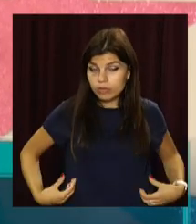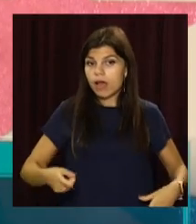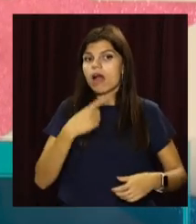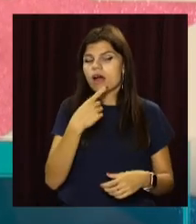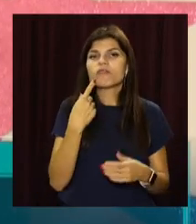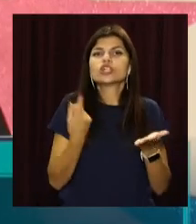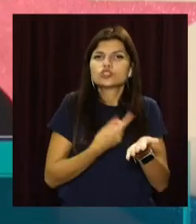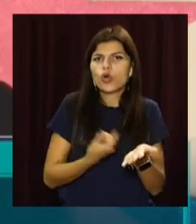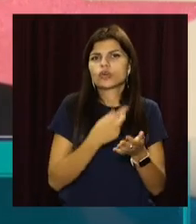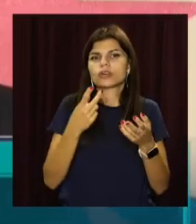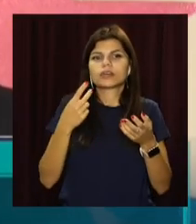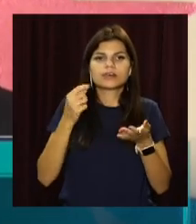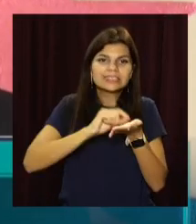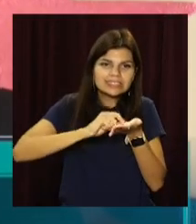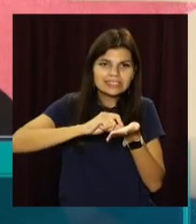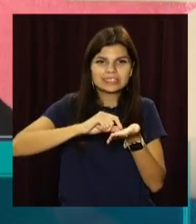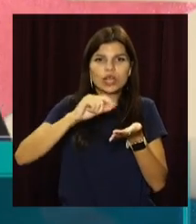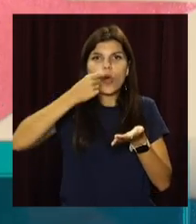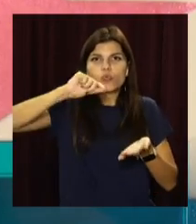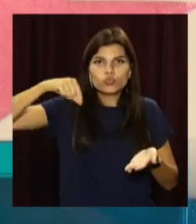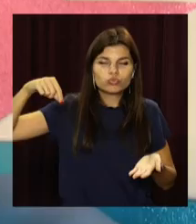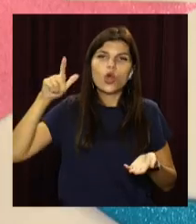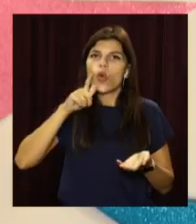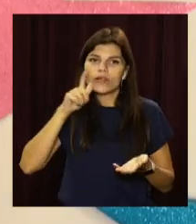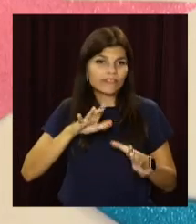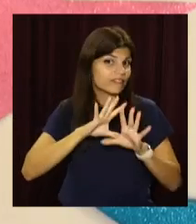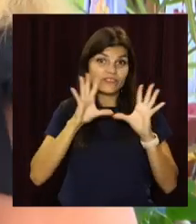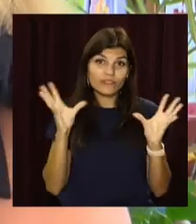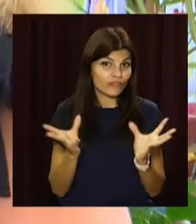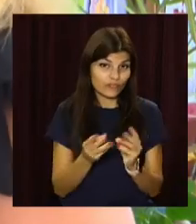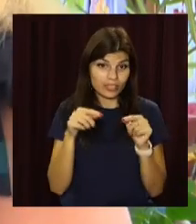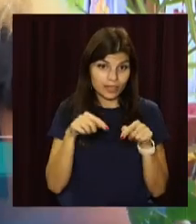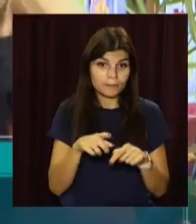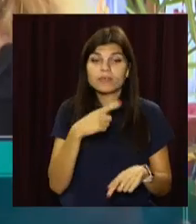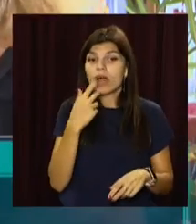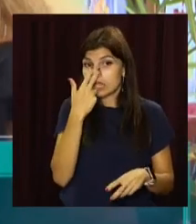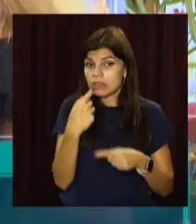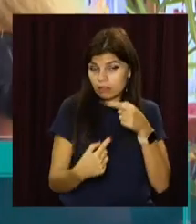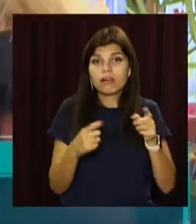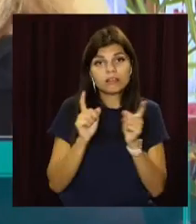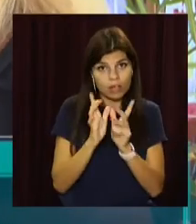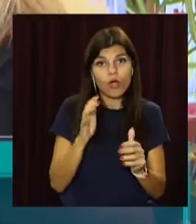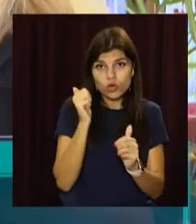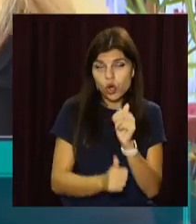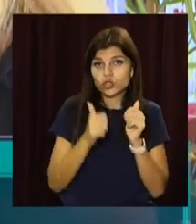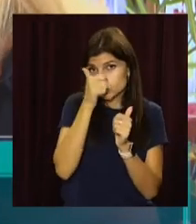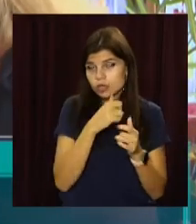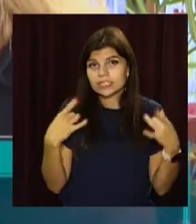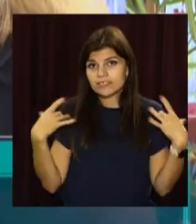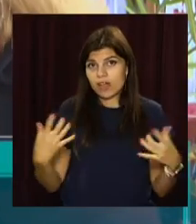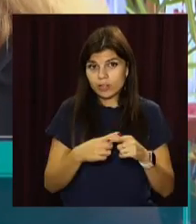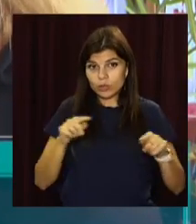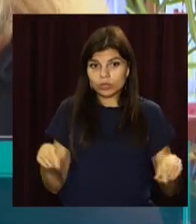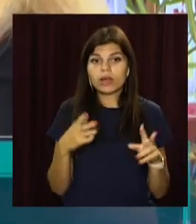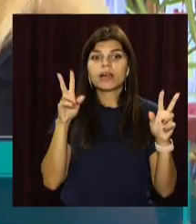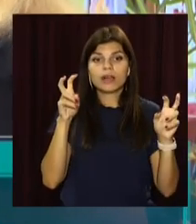канцелярські товари, там ручки, карандаші і все остальне. Це традиційно кожного року організовується свято,